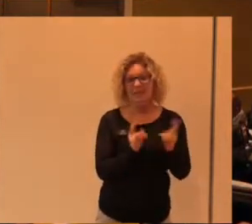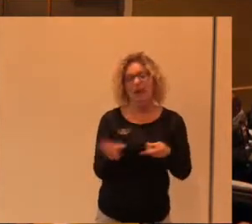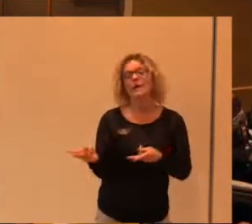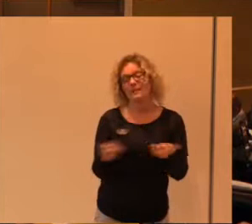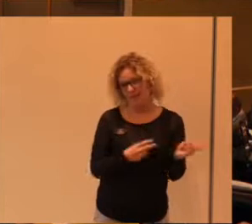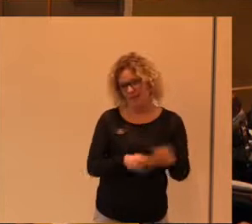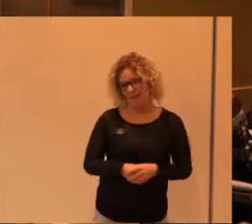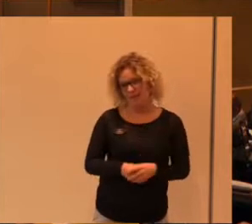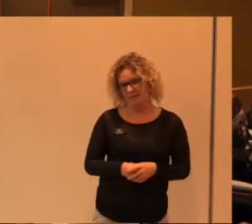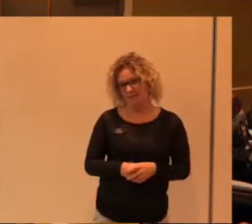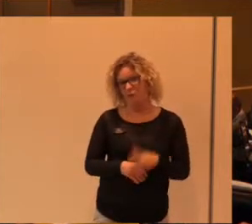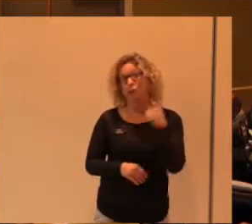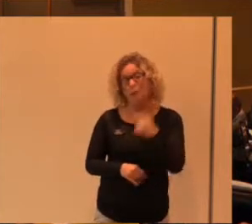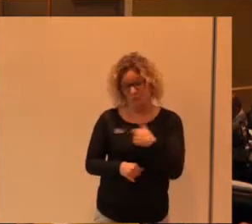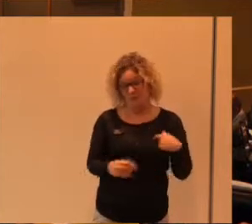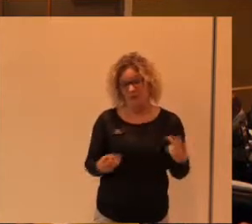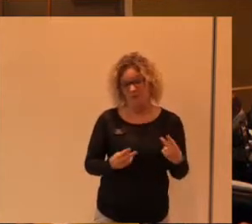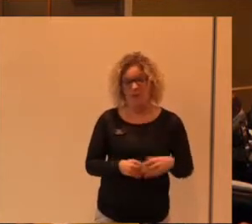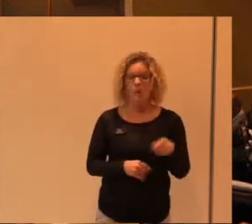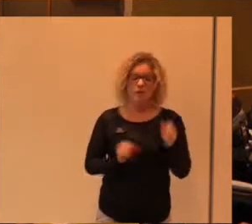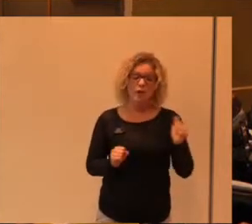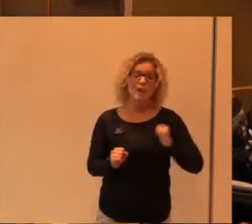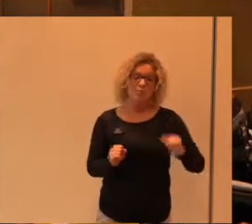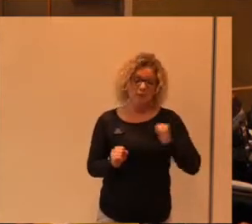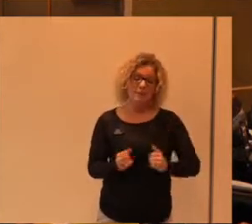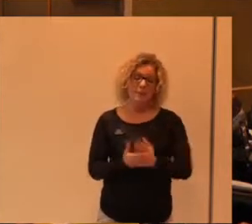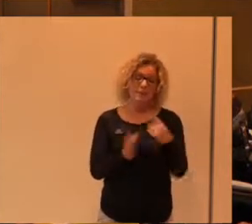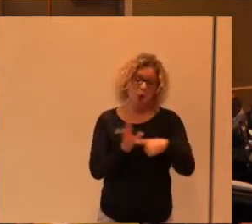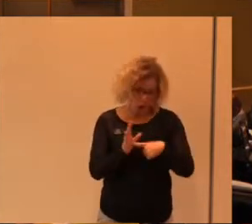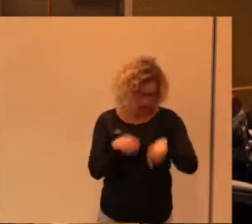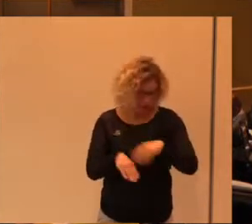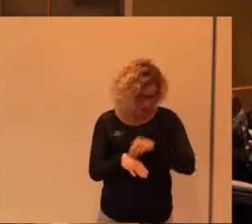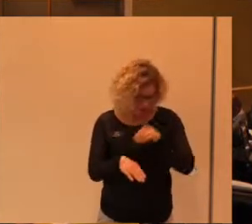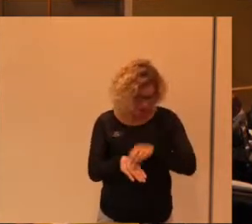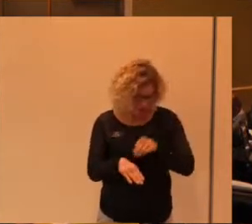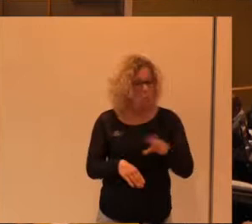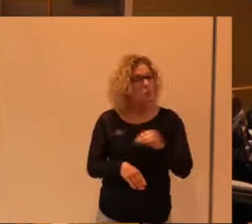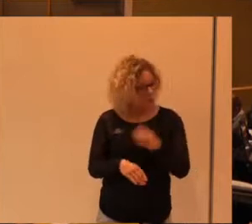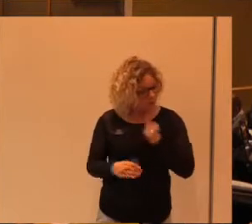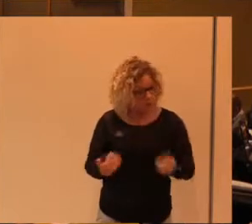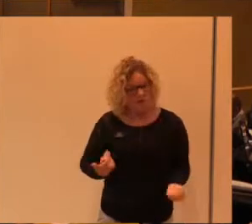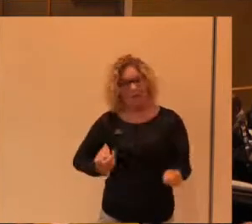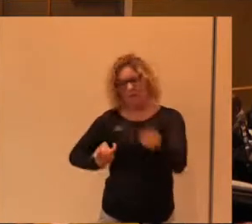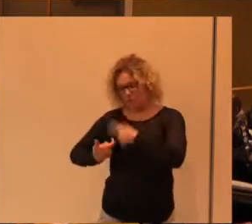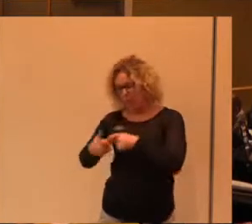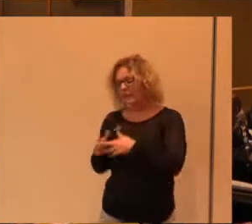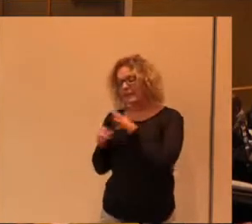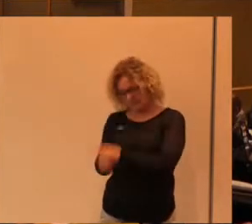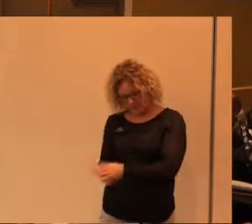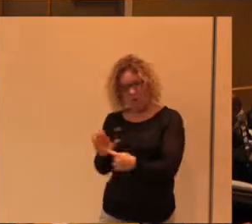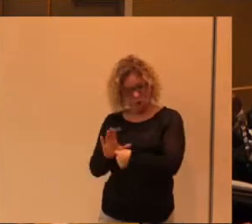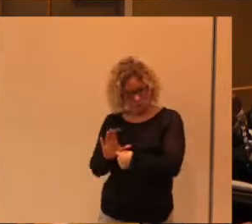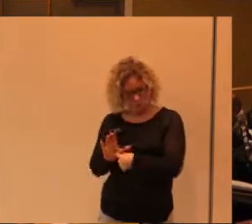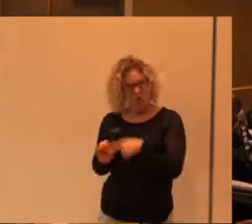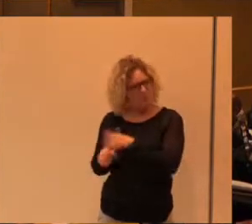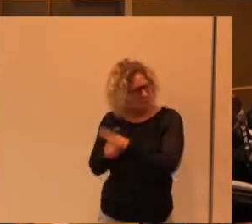upphandlingsstandarden med stor sannolikhet. Och den kommer att implementeras i en lag i Sverige. Och då kan man knyta tillbaka det till diskrimineringslagen.